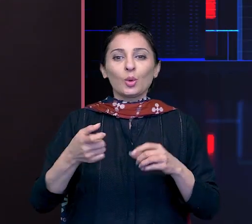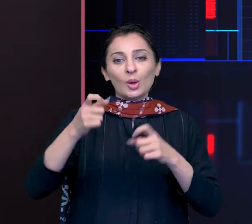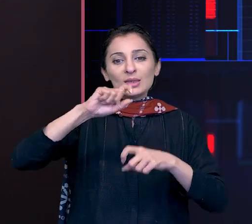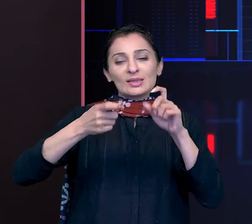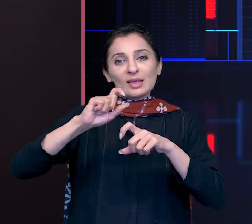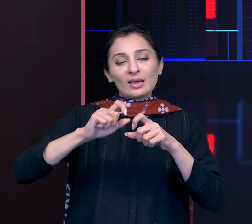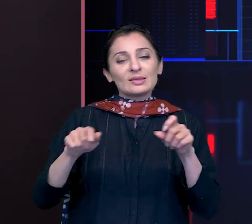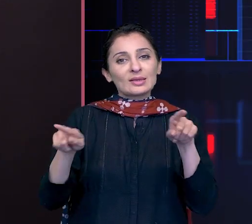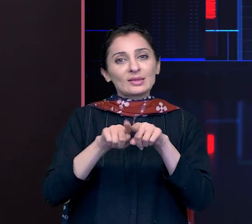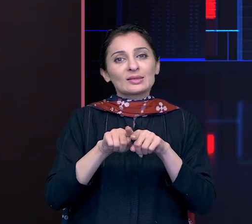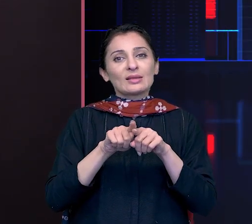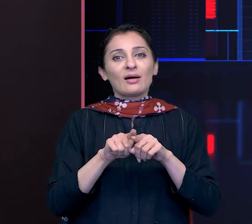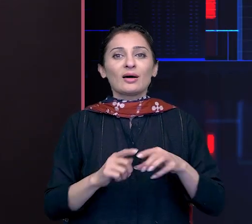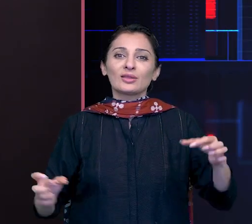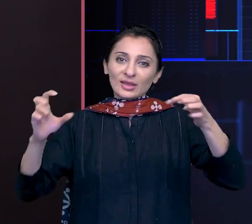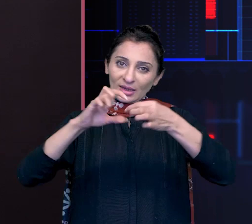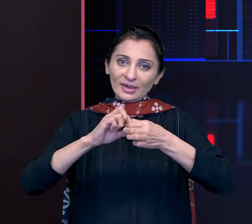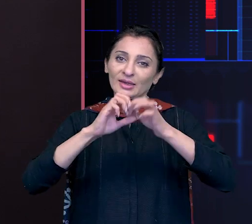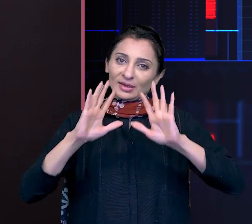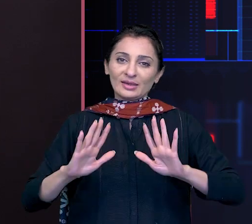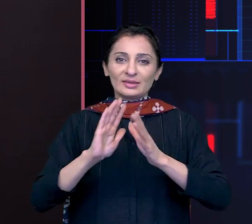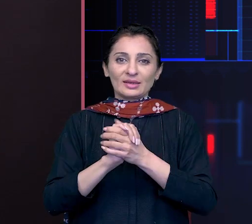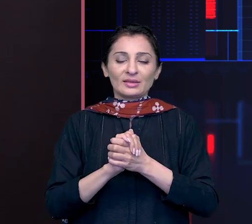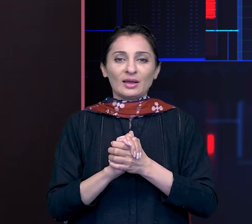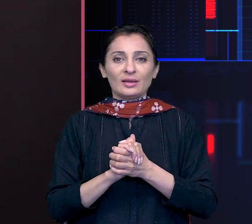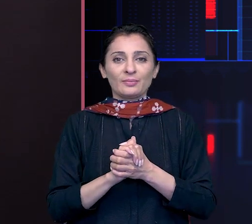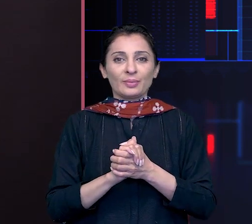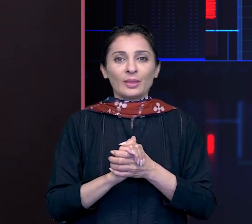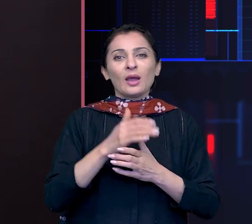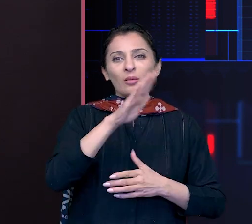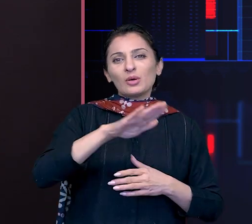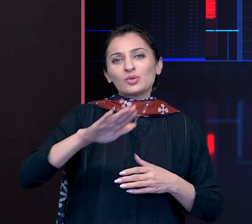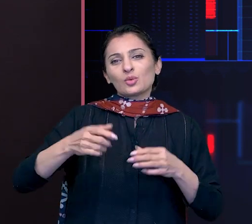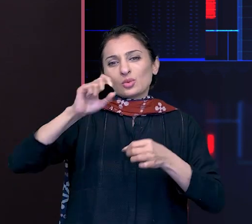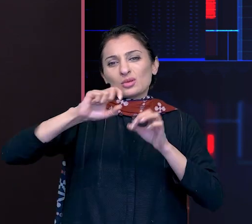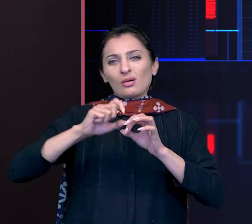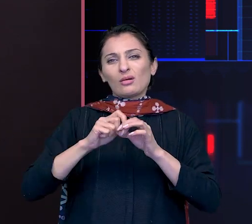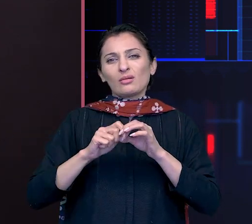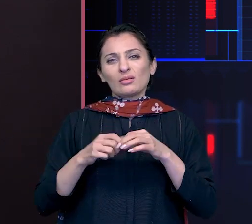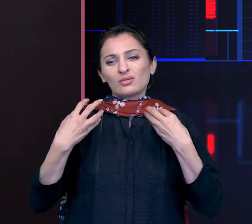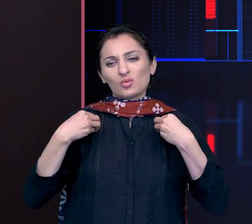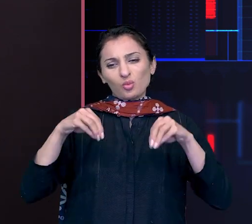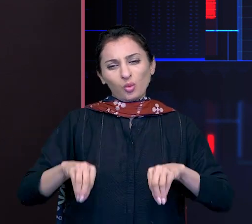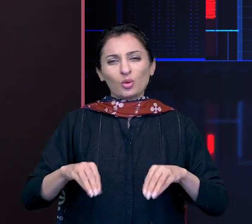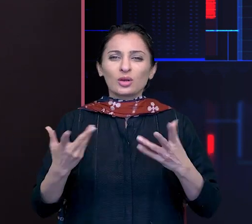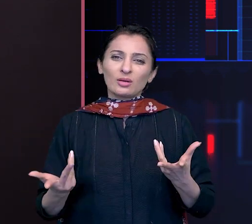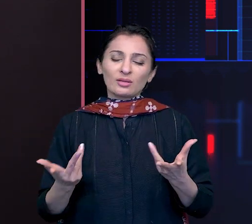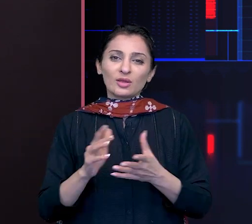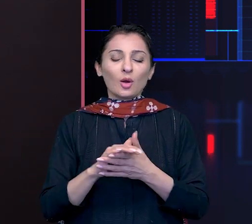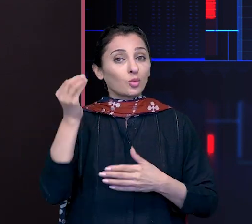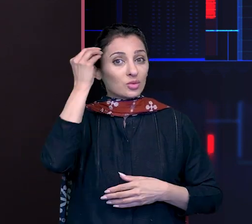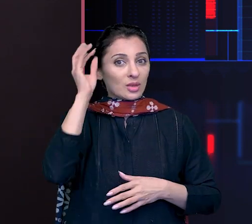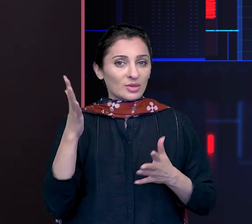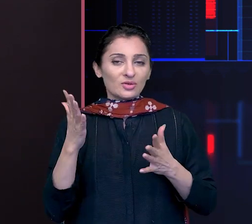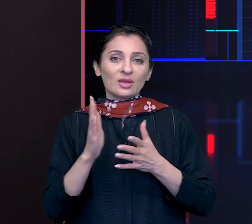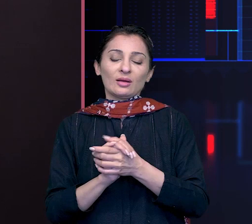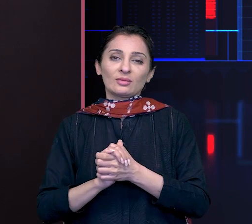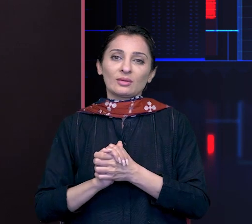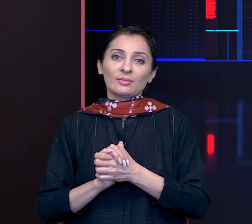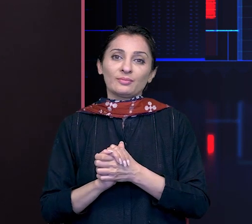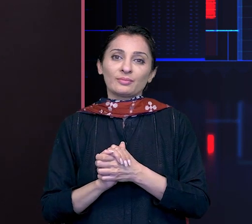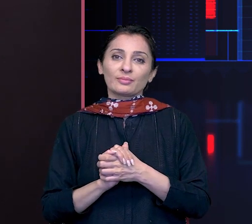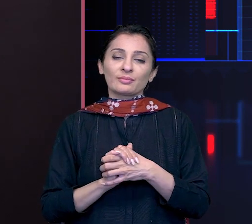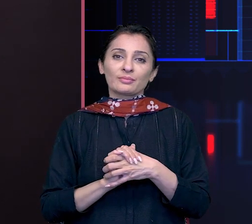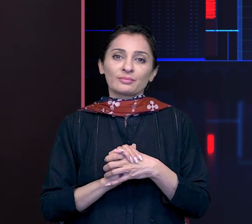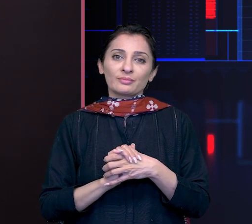ایسا سبجیکٹ ہے جو بچوں کو سائنس کے ساتھ کنیکٹ کر سکتا ہے ان اے ویری انٹرسٹنگ وے. نہیں تو بچوں کو سائنس جو ہے وہ بڑی بورنگ لگتی